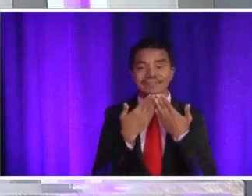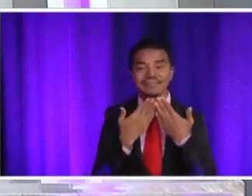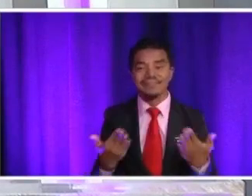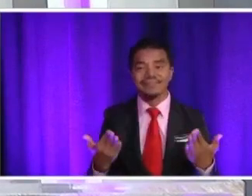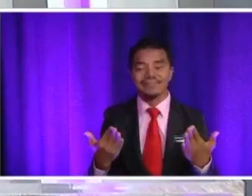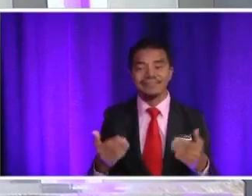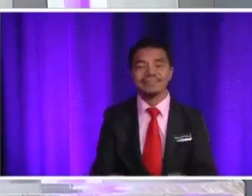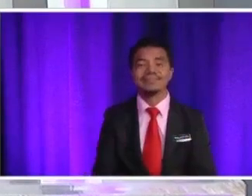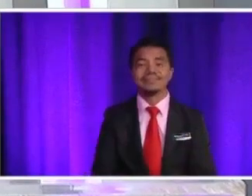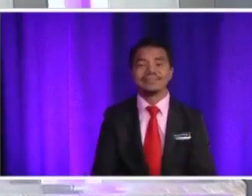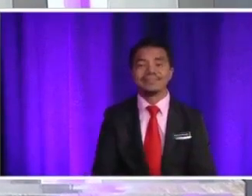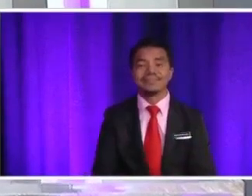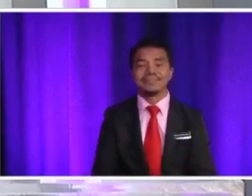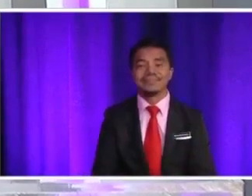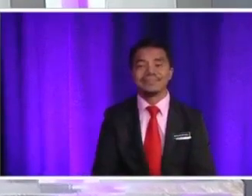Terima kasih banyak cikgu Eliza.